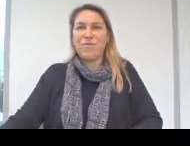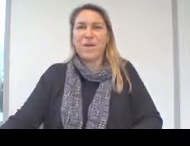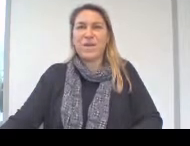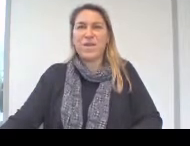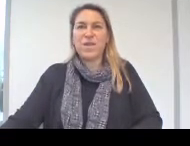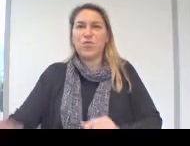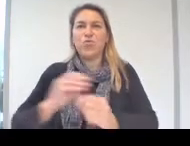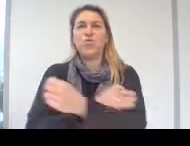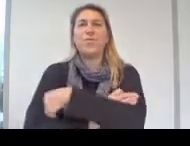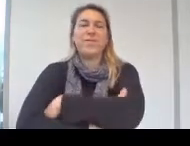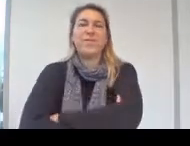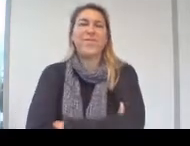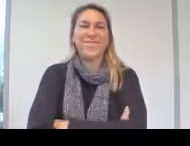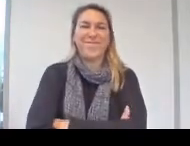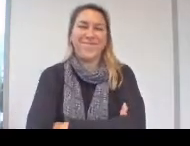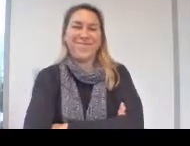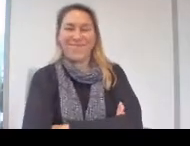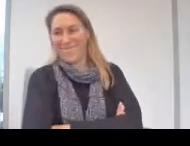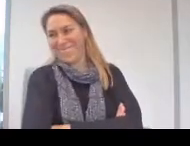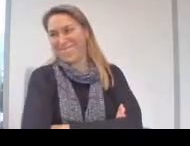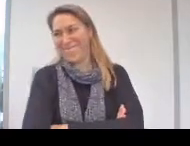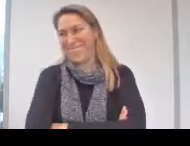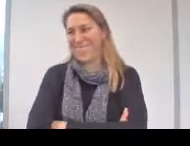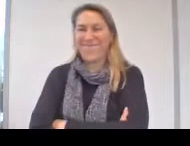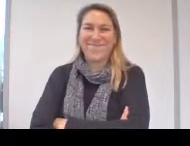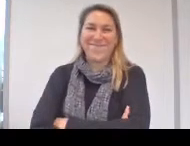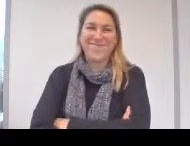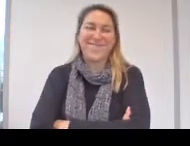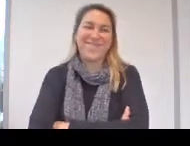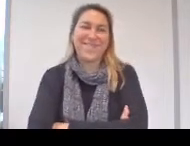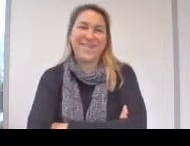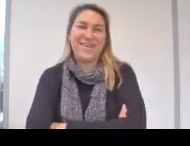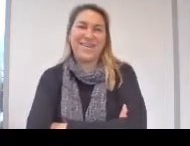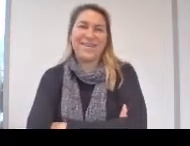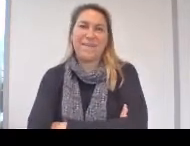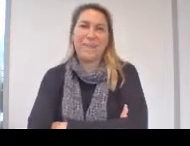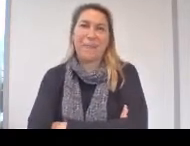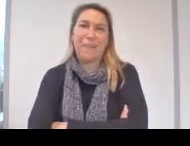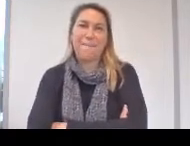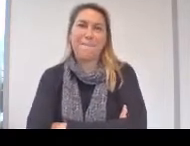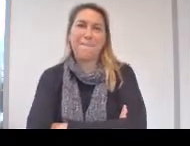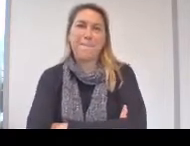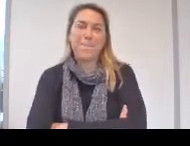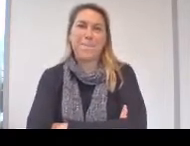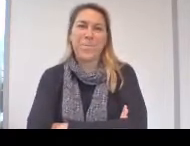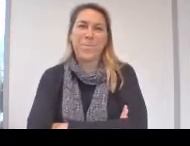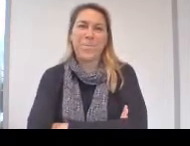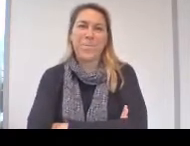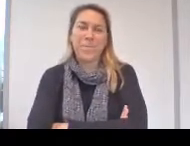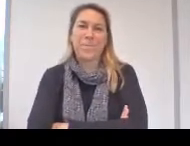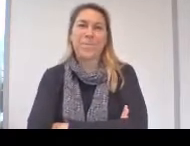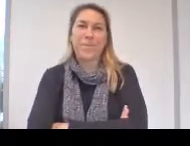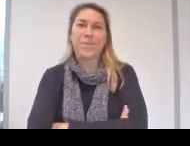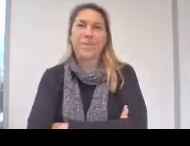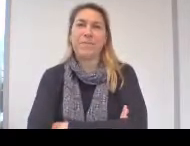Sylvie va nous parler des enjeux. Alors, comme vous avez pu le voir, la région Auvergne-Rhône-Alpes est actuellement la 9e région touristique en Europe. Eh bien,